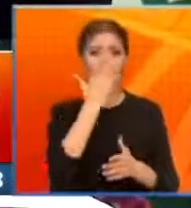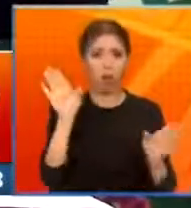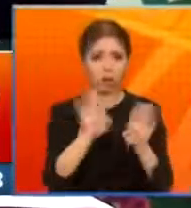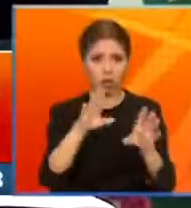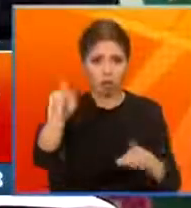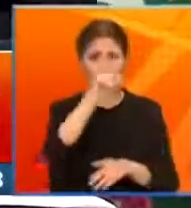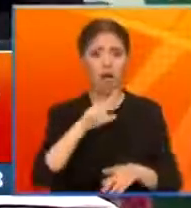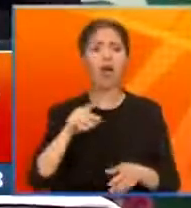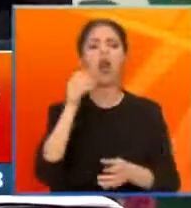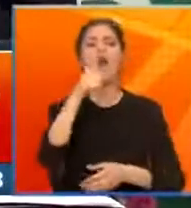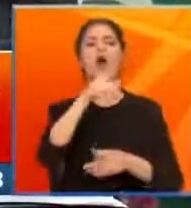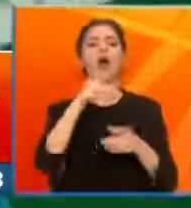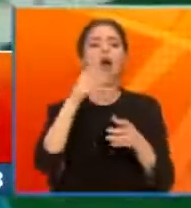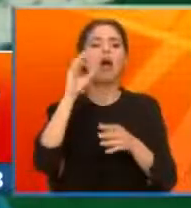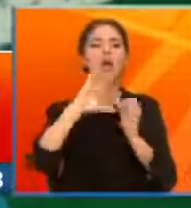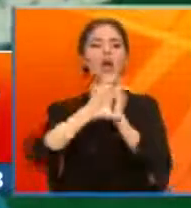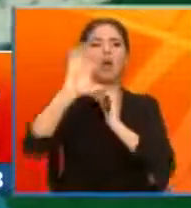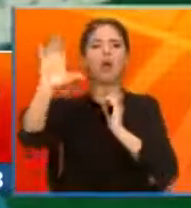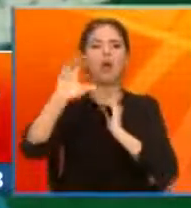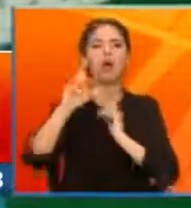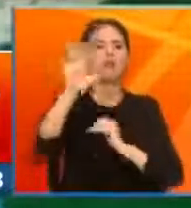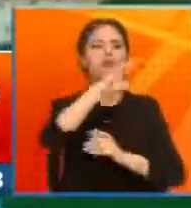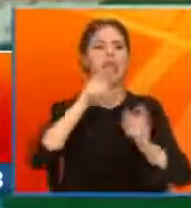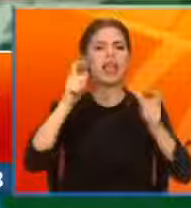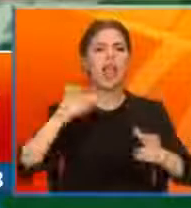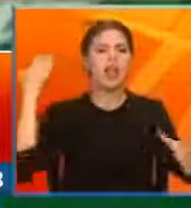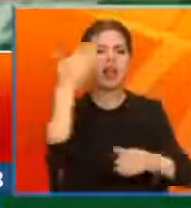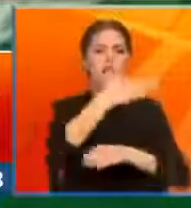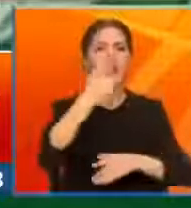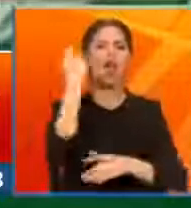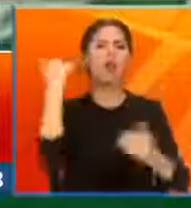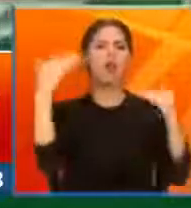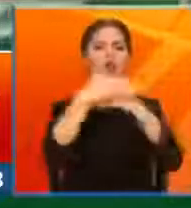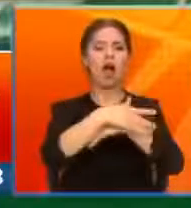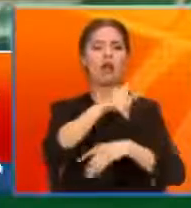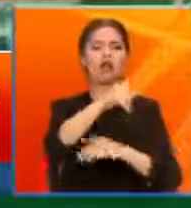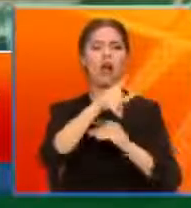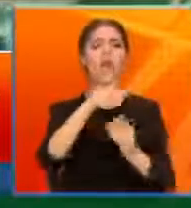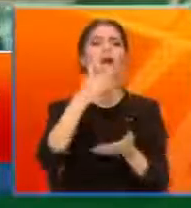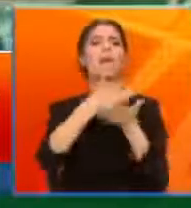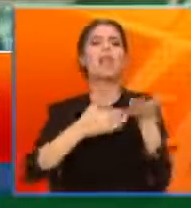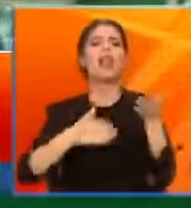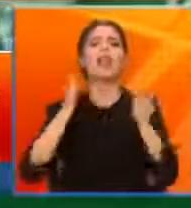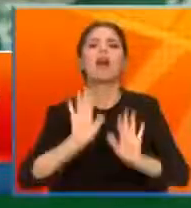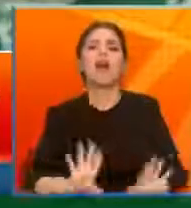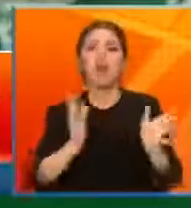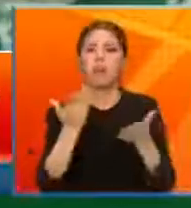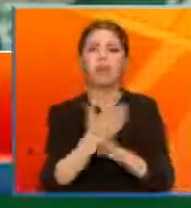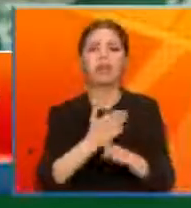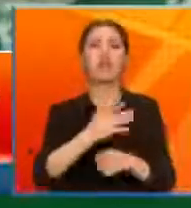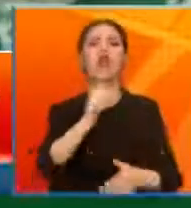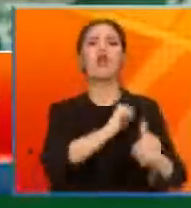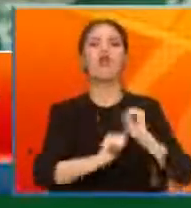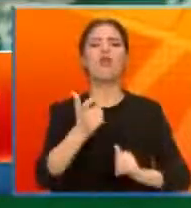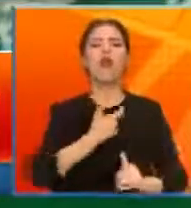O görüntüyü de verelim arkadaşlar. Büyük bir yoğunluk vardı. Dün akşam peronlarda neredeyse bilet kalmadı. Özellikle üniversite